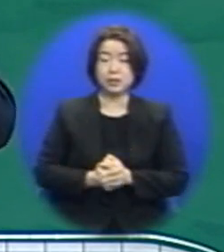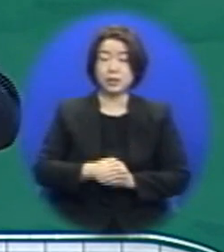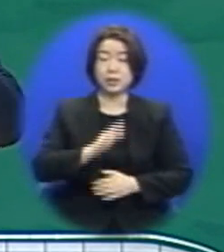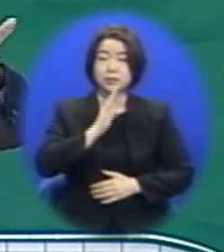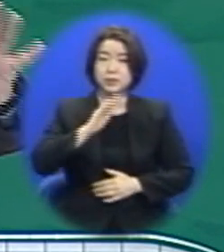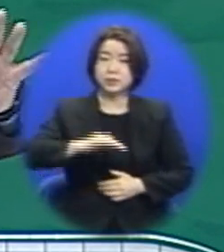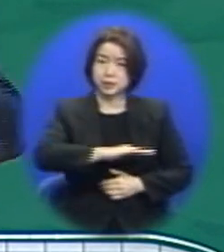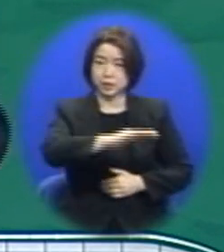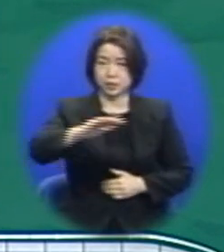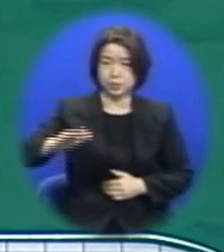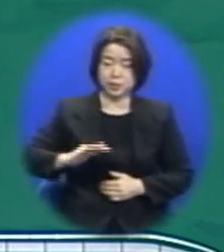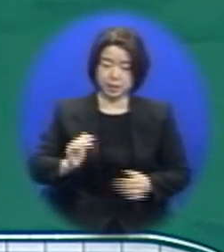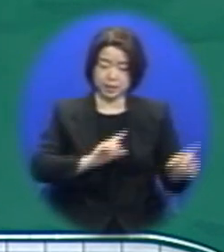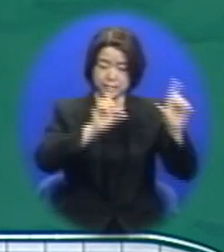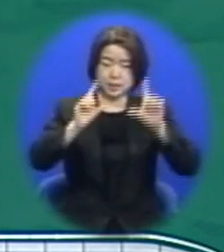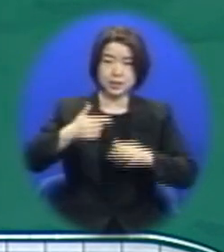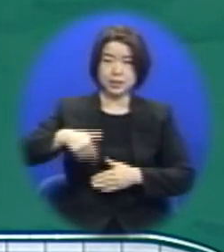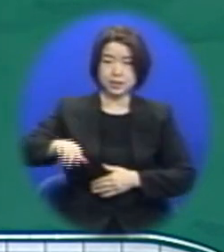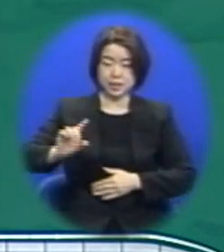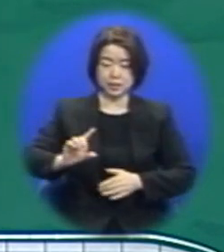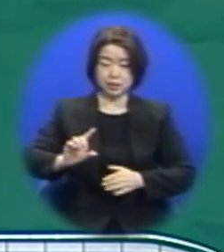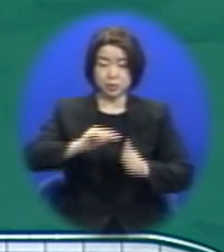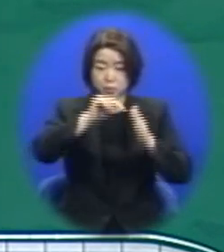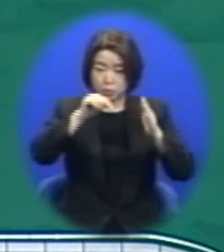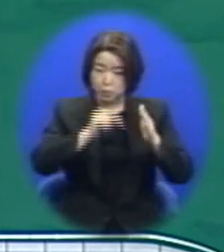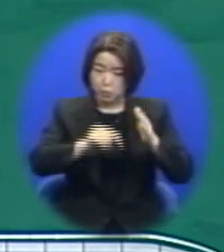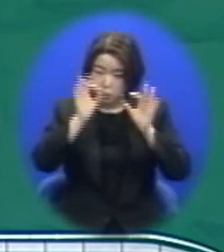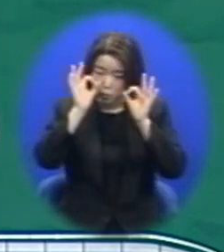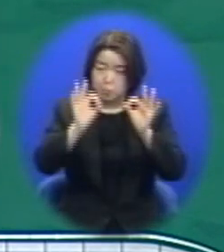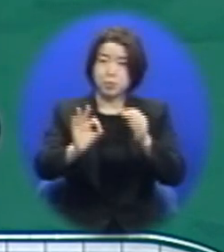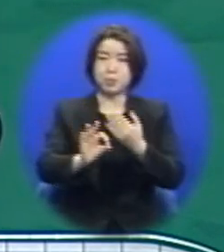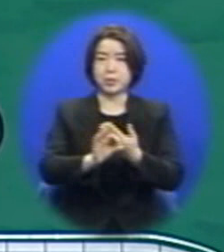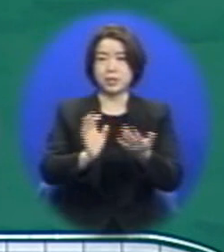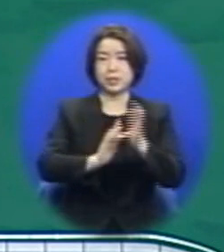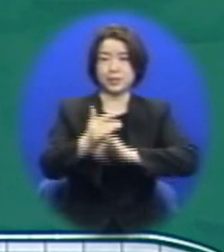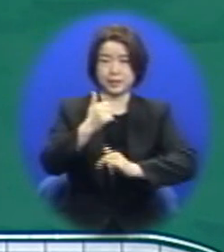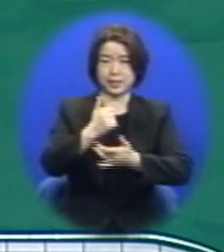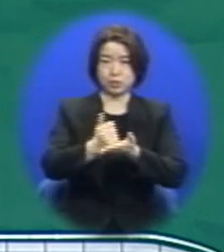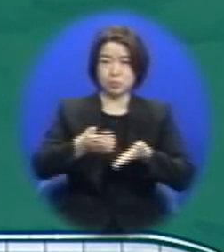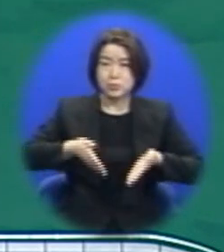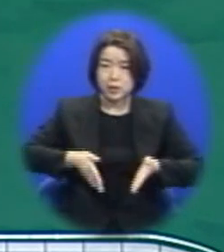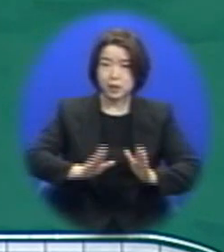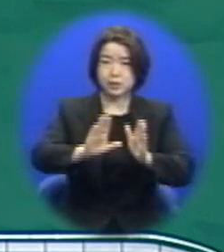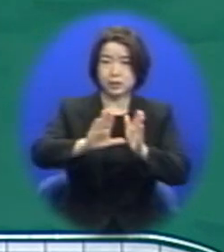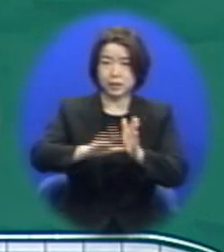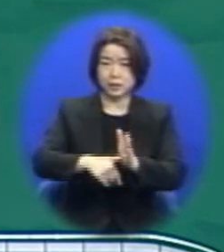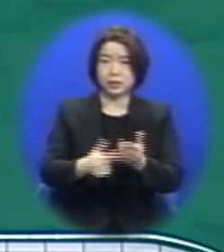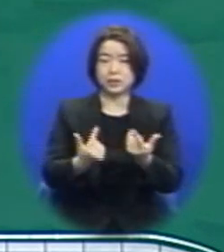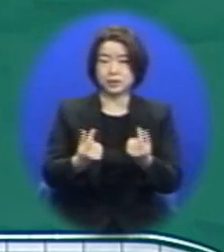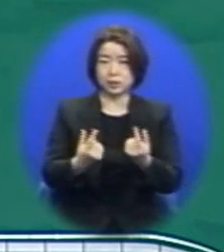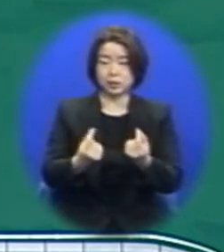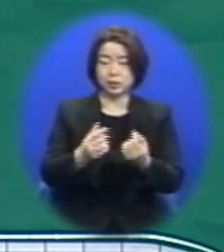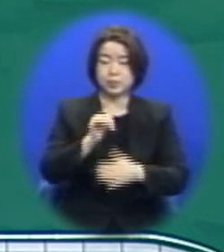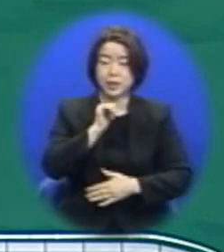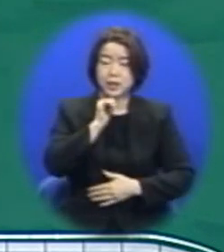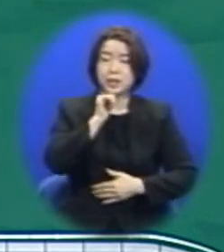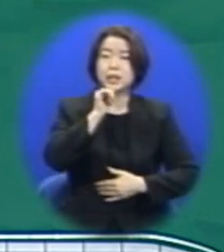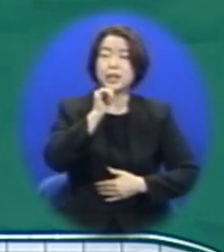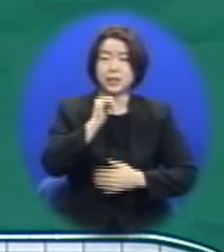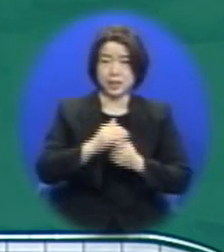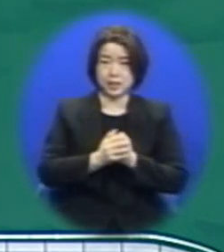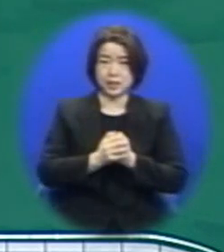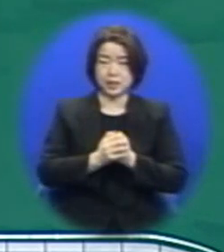실제로 우리가 살아가는 삶 속에서 가만히 보면 예수님 태어나실 때 그때처럼 가난하고